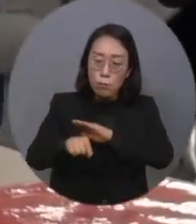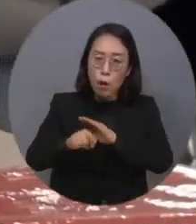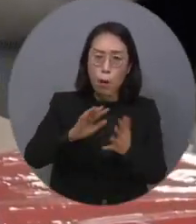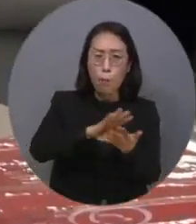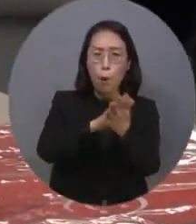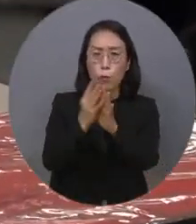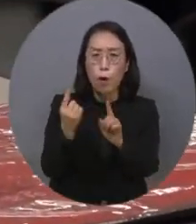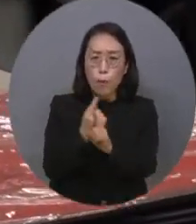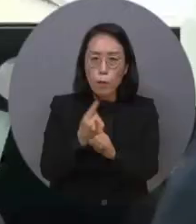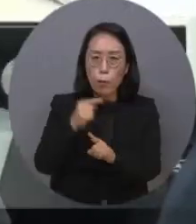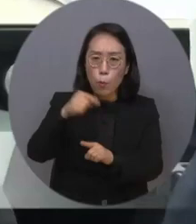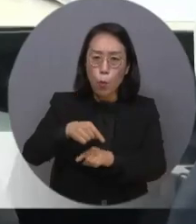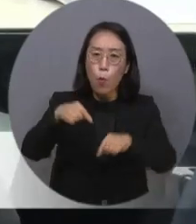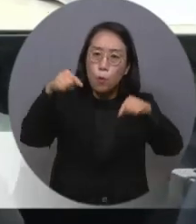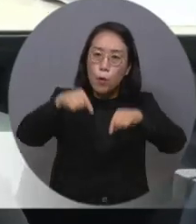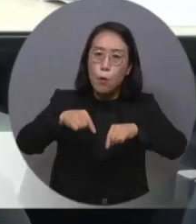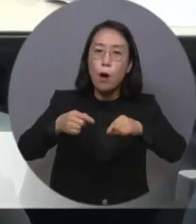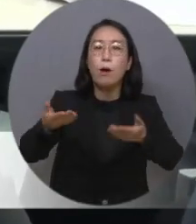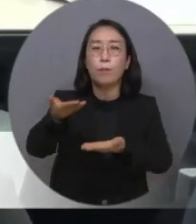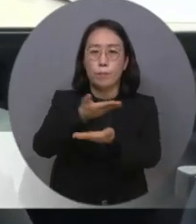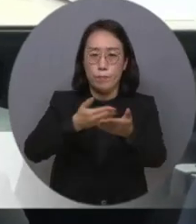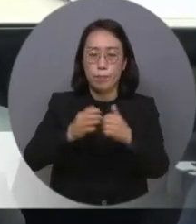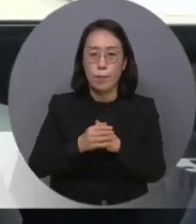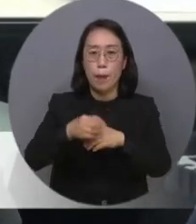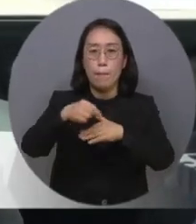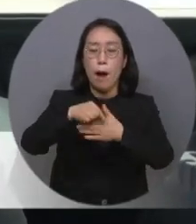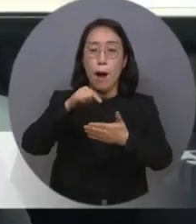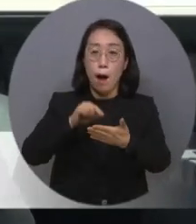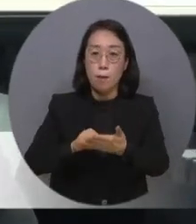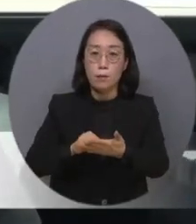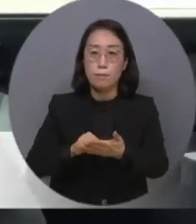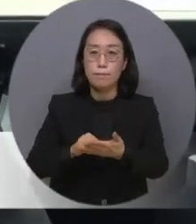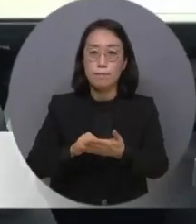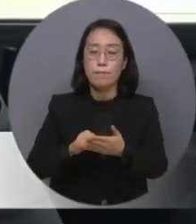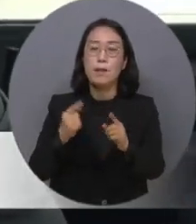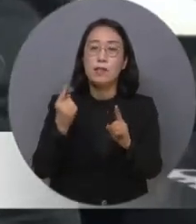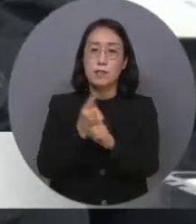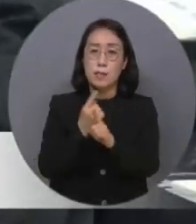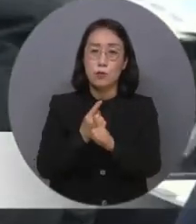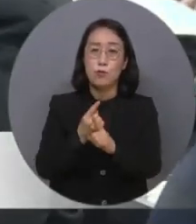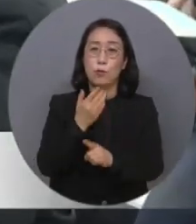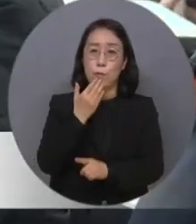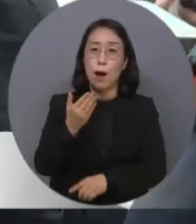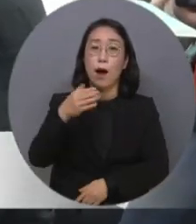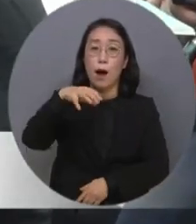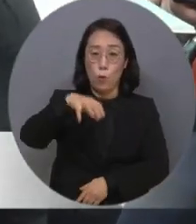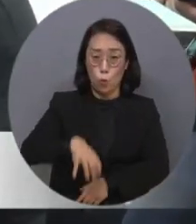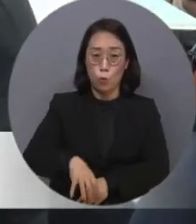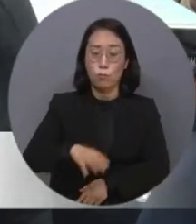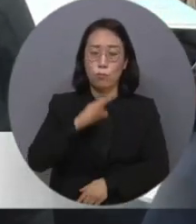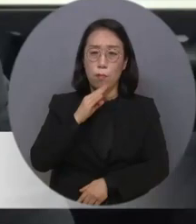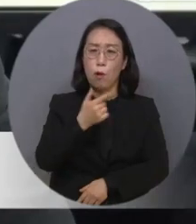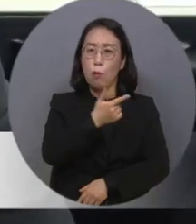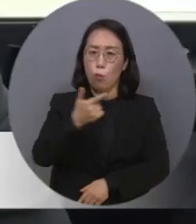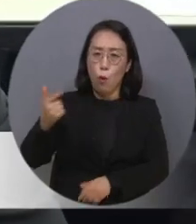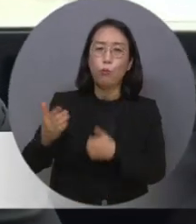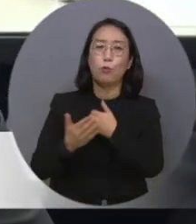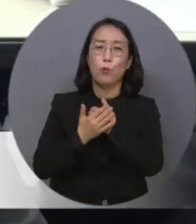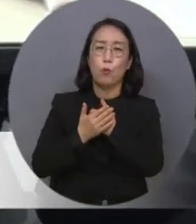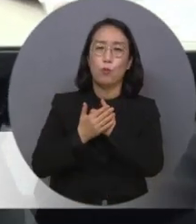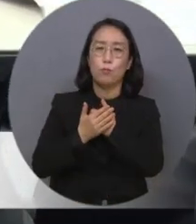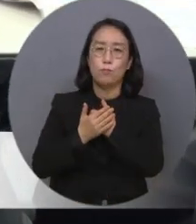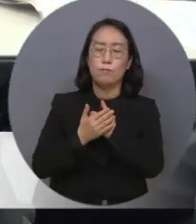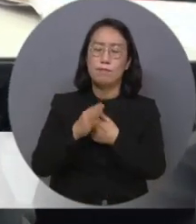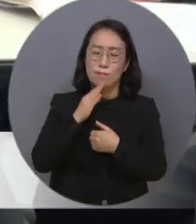이야기도 나누었습니다. 마음의 치유가 많이 되는 곳이라고 나는 여기서 도움을 많이 받았어요.